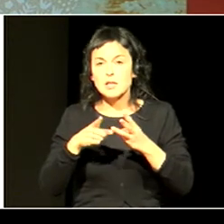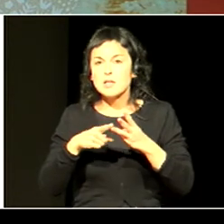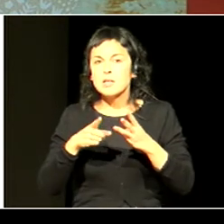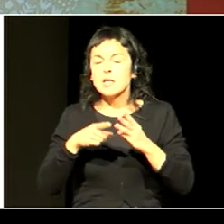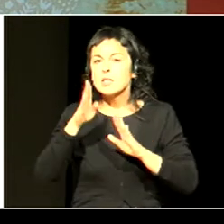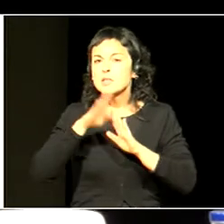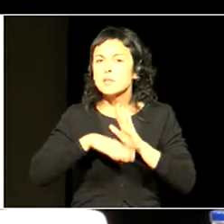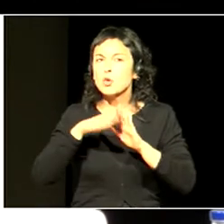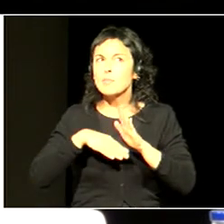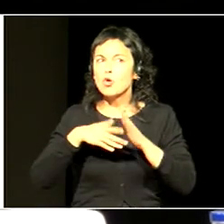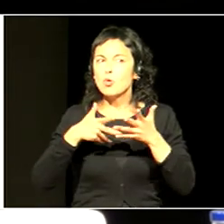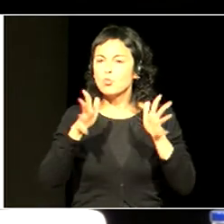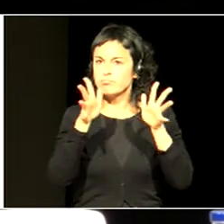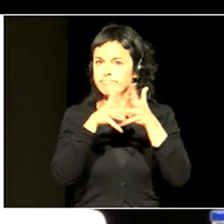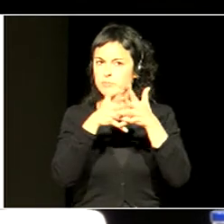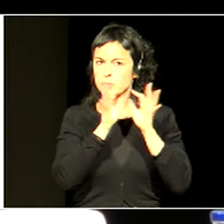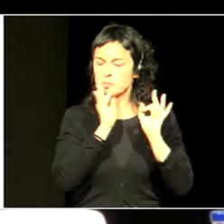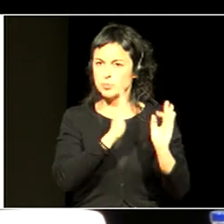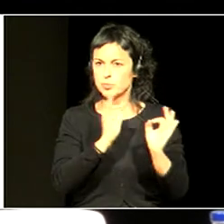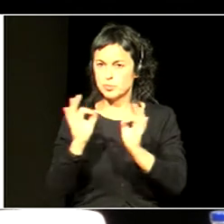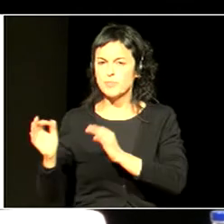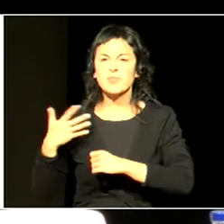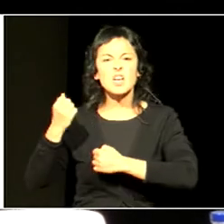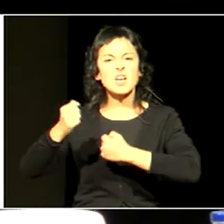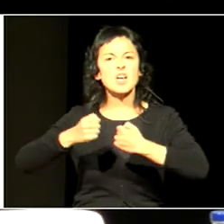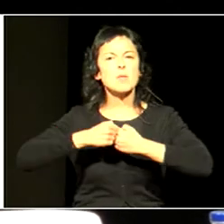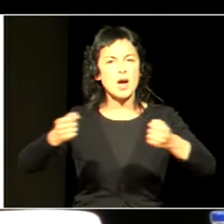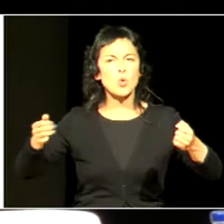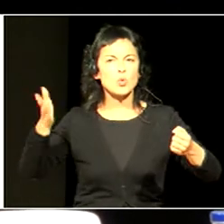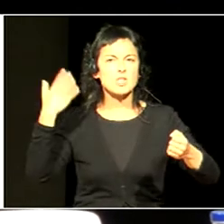lantzen dugunean, aipatu da, emakundek aipatu da nahiko,